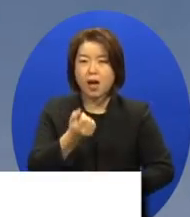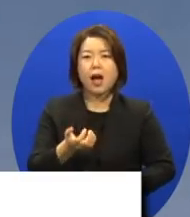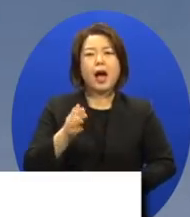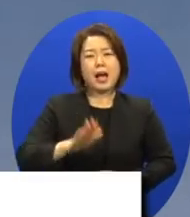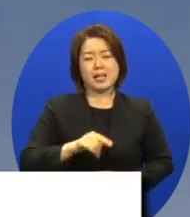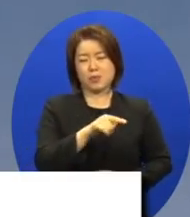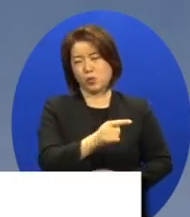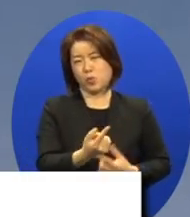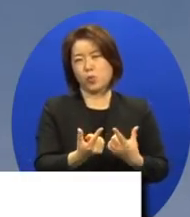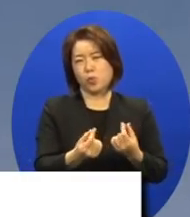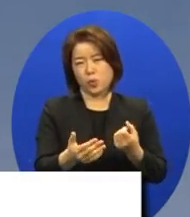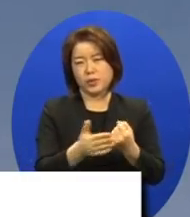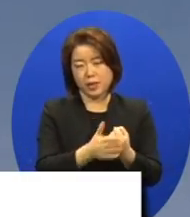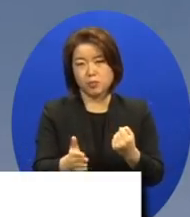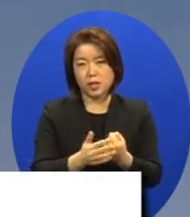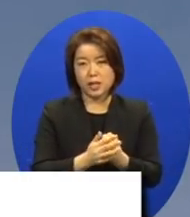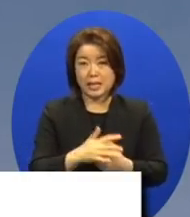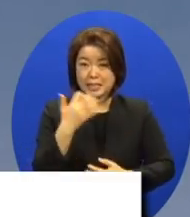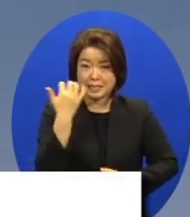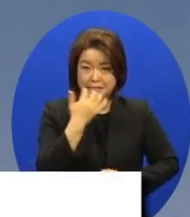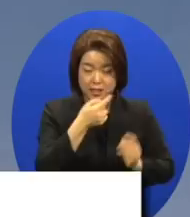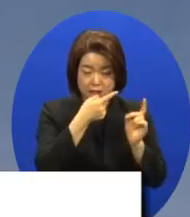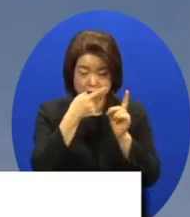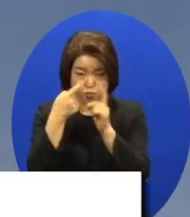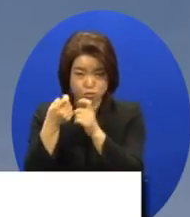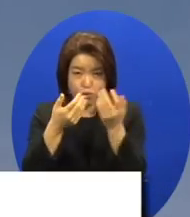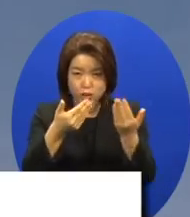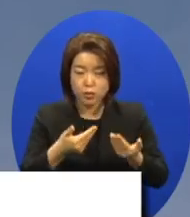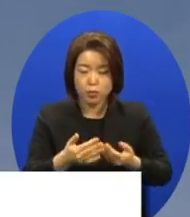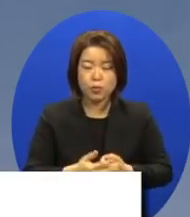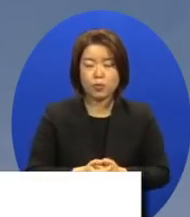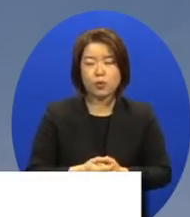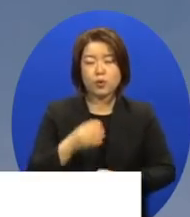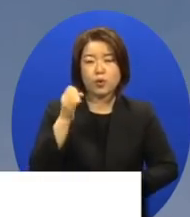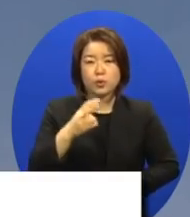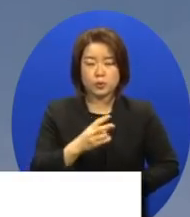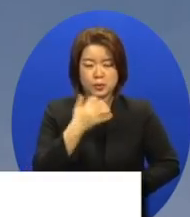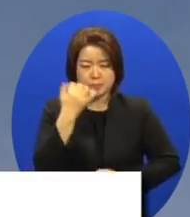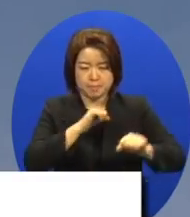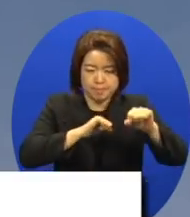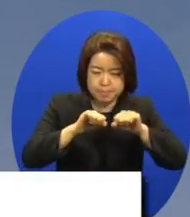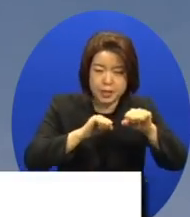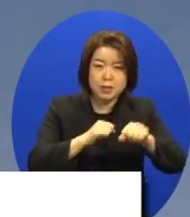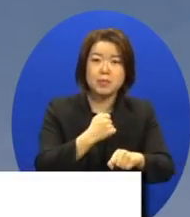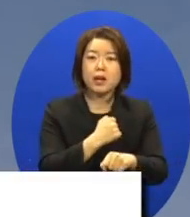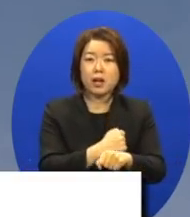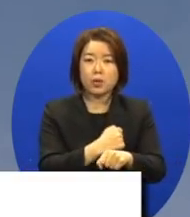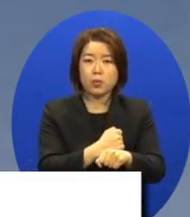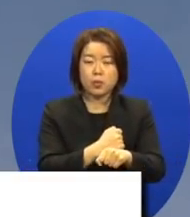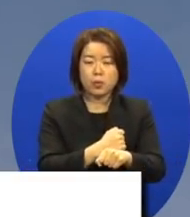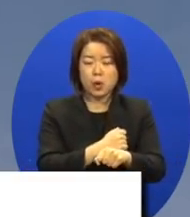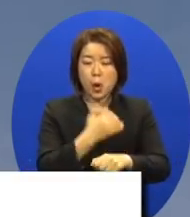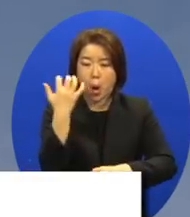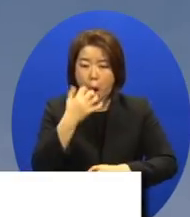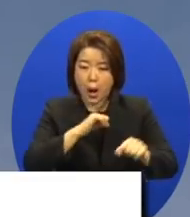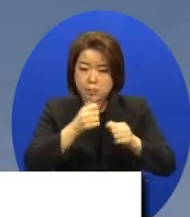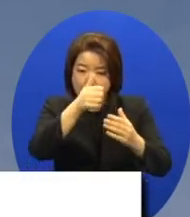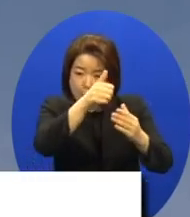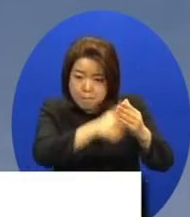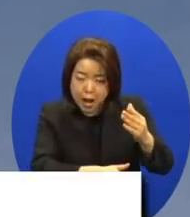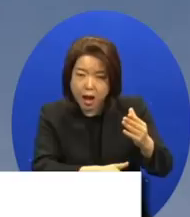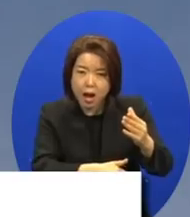그것 때문에 성적인 유혹을 받고 그래서 음행을 하면서 음양의 빠지게 되는